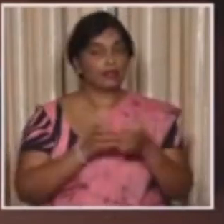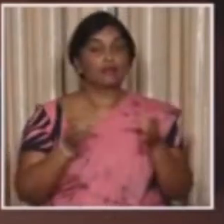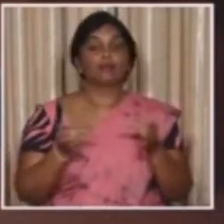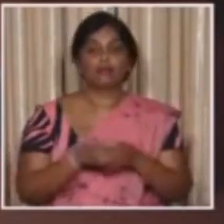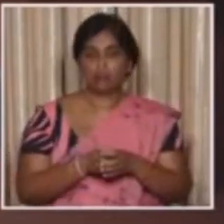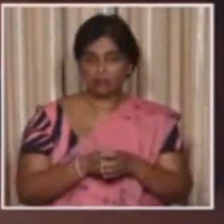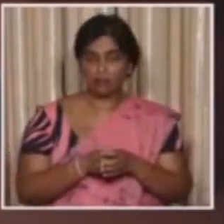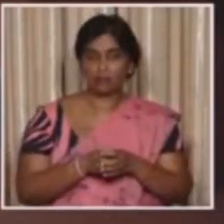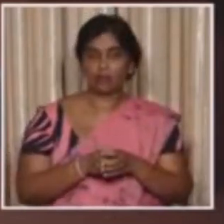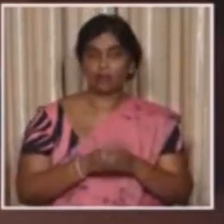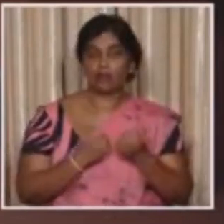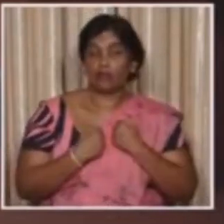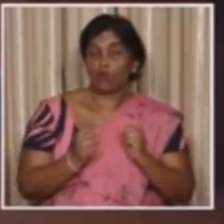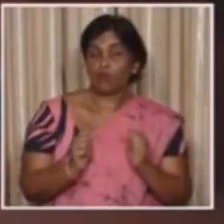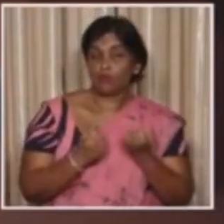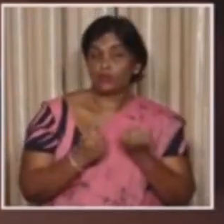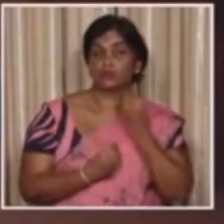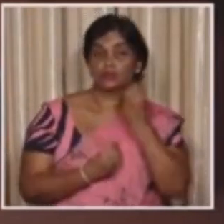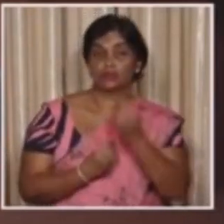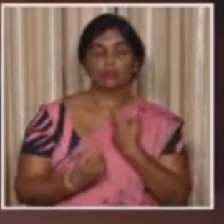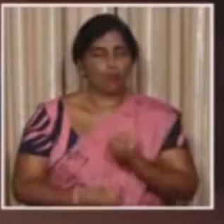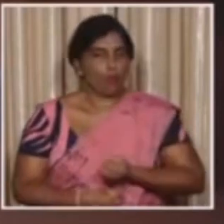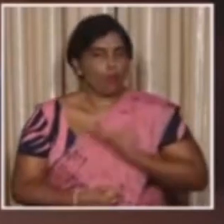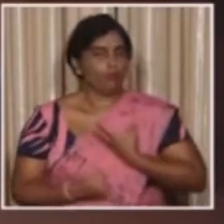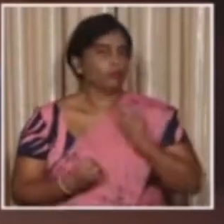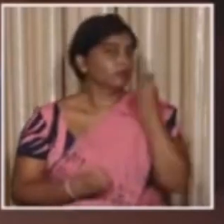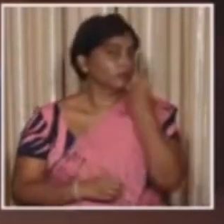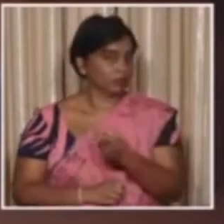kandayamakata dahirya deela uttejana deela